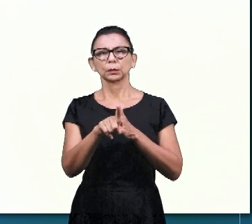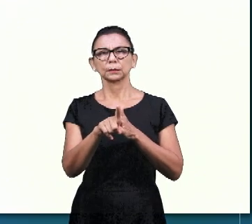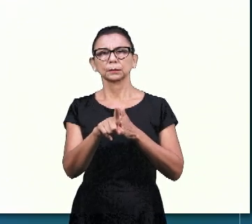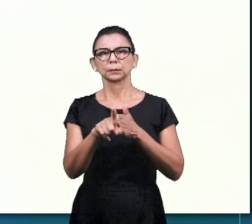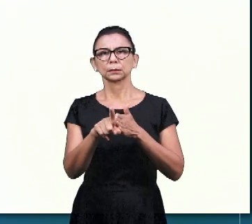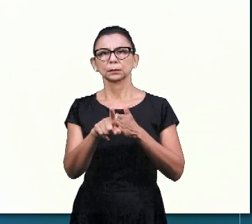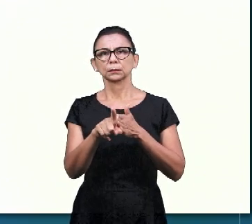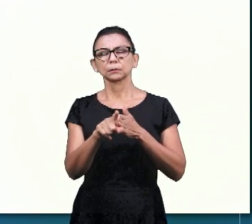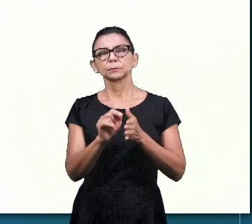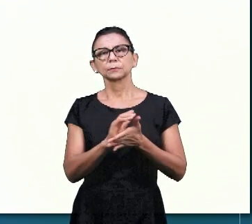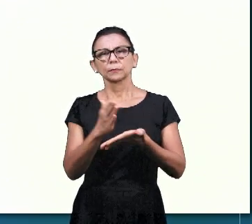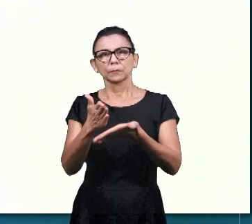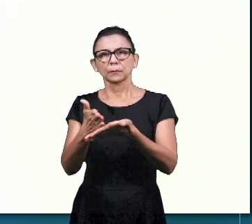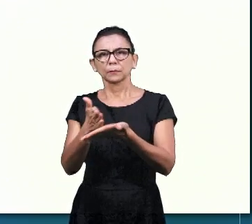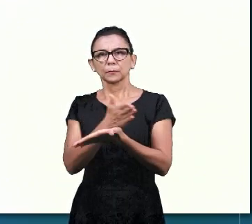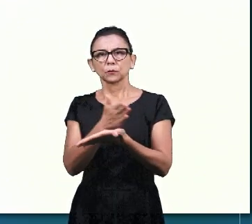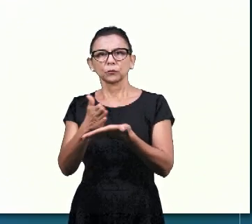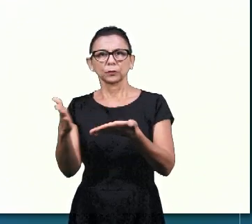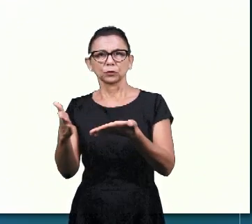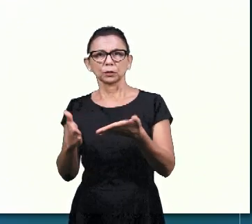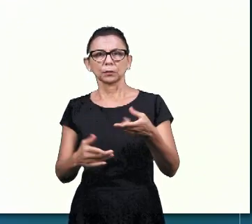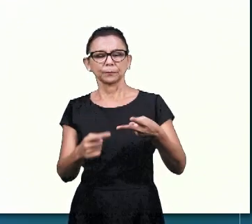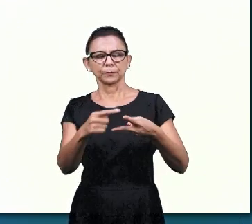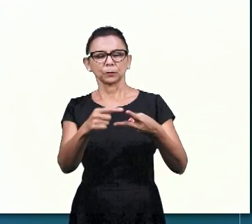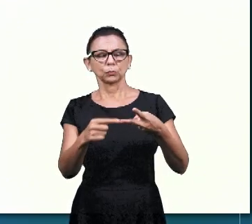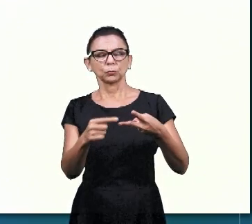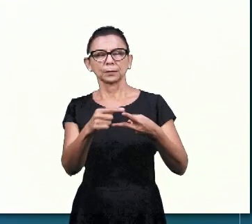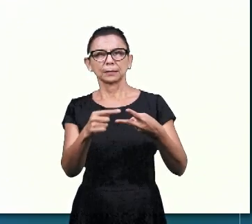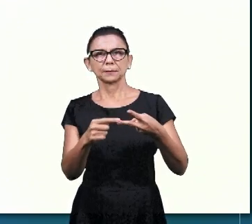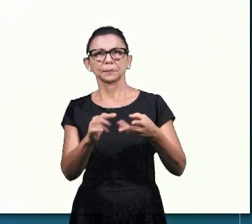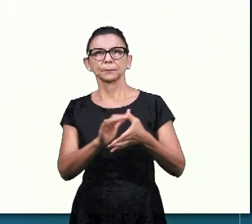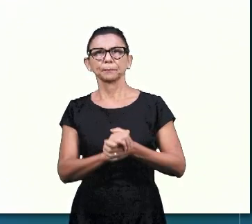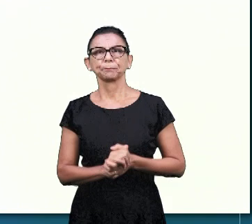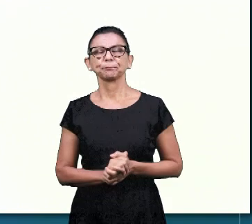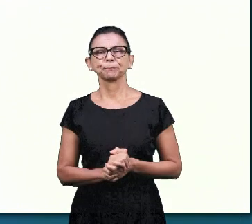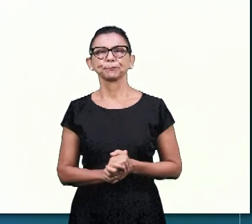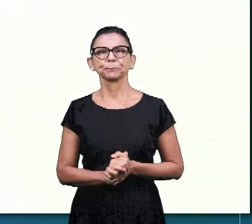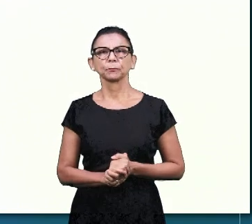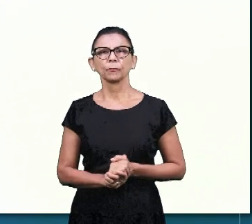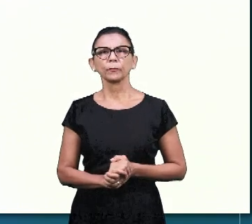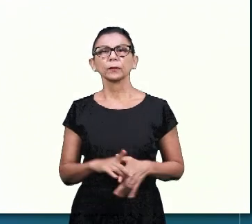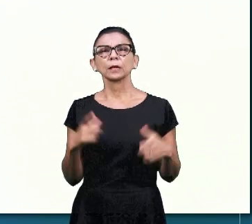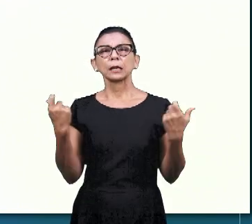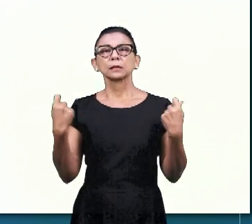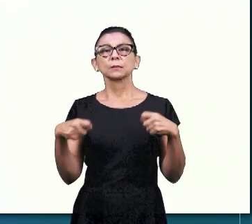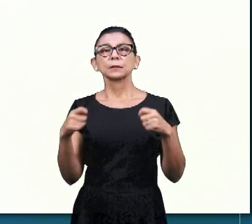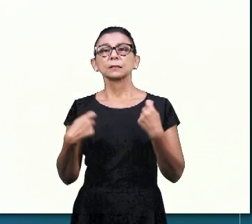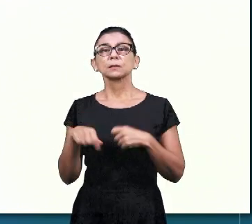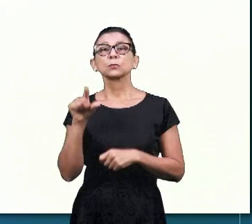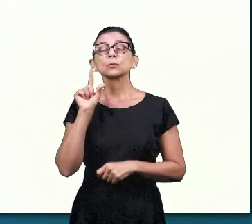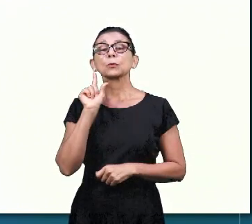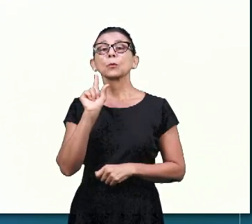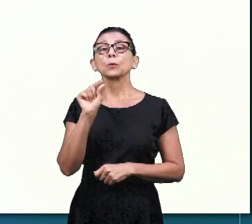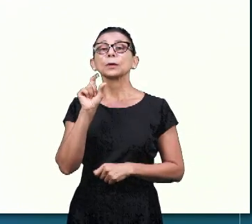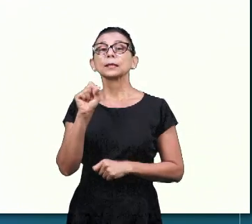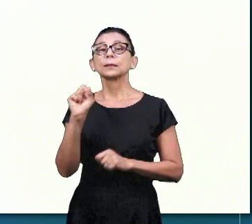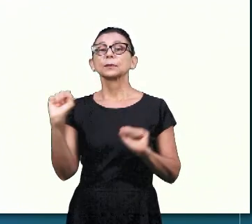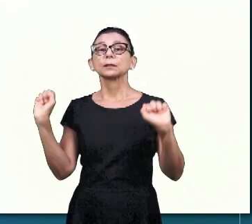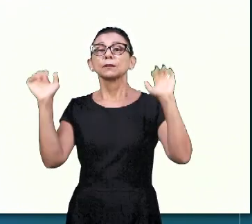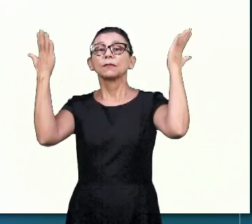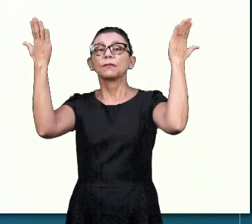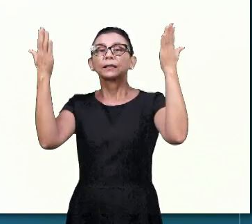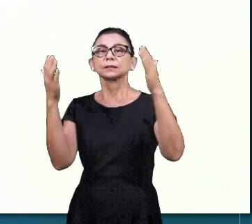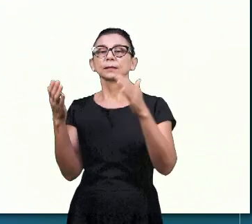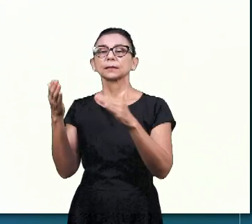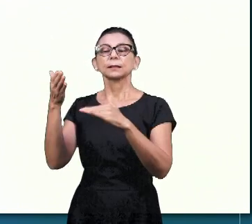parties. Question 5. Quels ont été les prérequis pour entrer dans la fête? Donc,